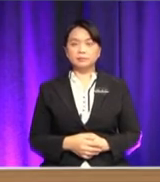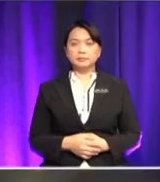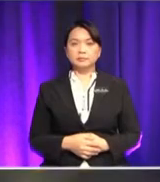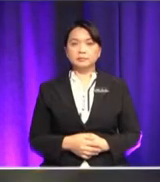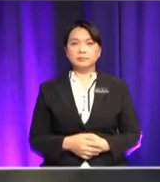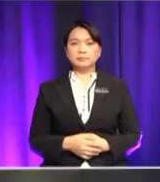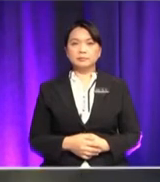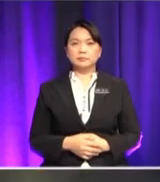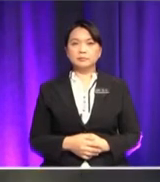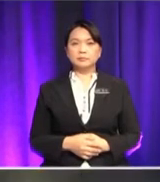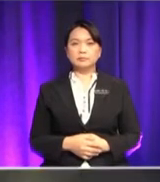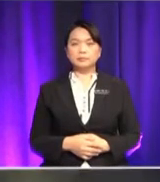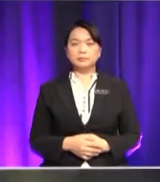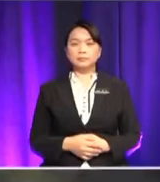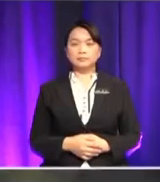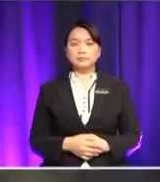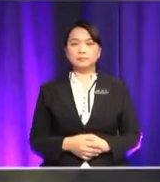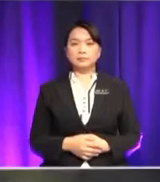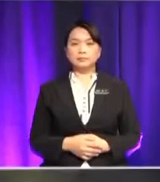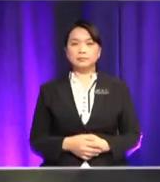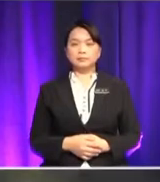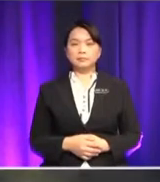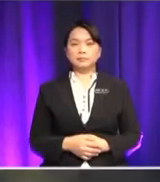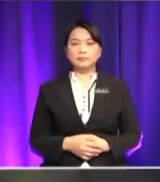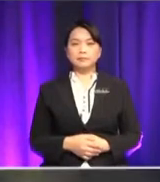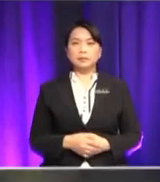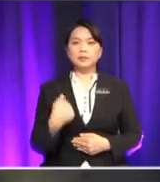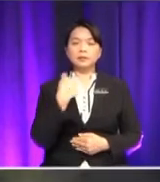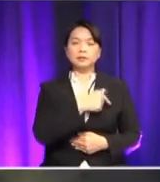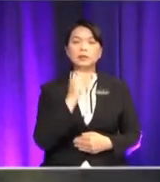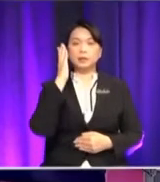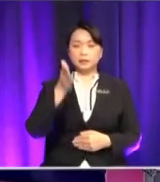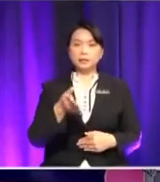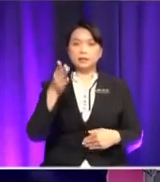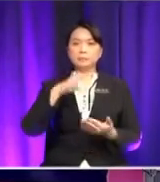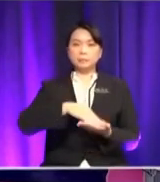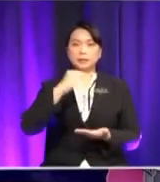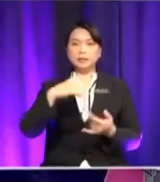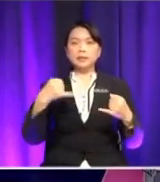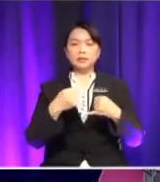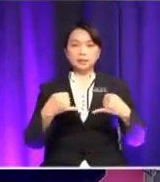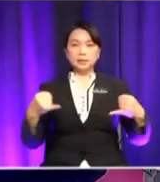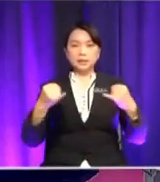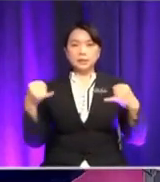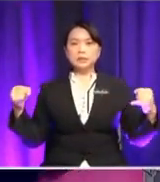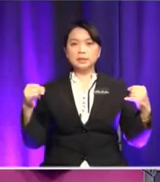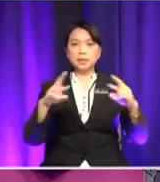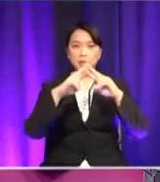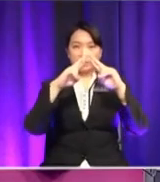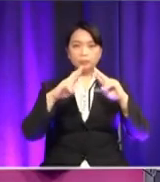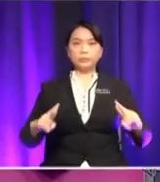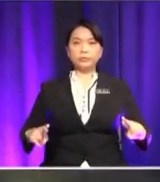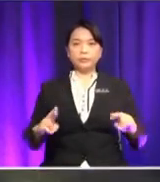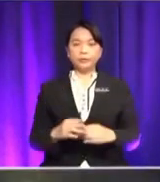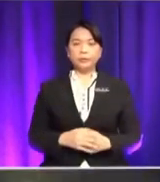tanya bye servicenya kita akan mempelajari tentang jenis-jenis Bumbung oke